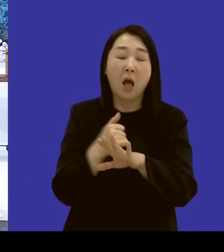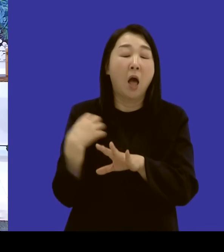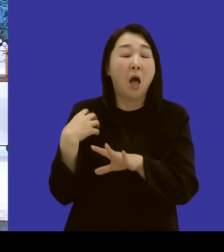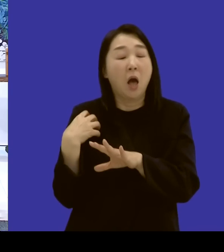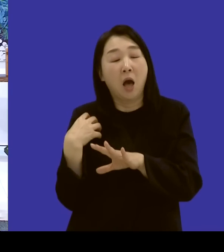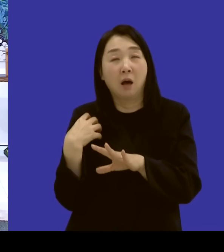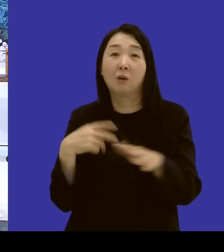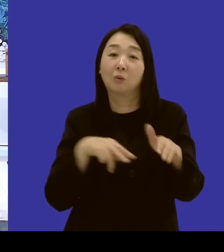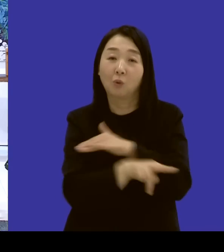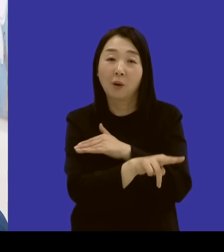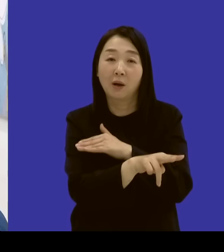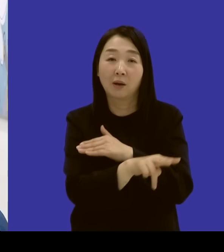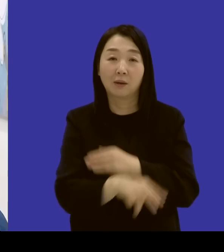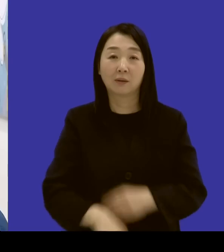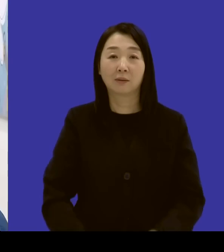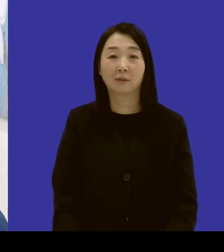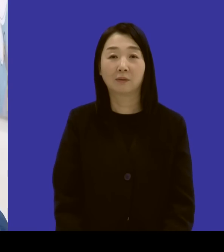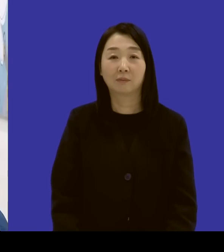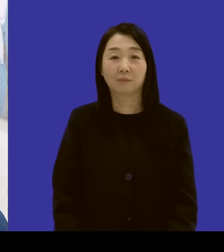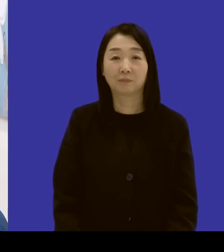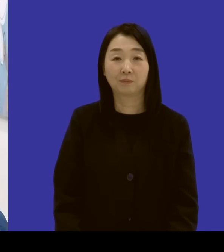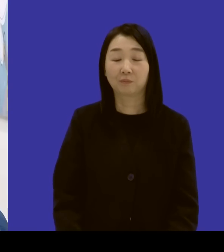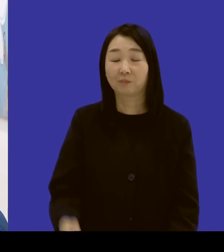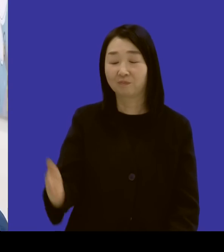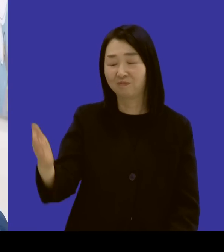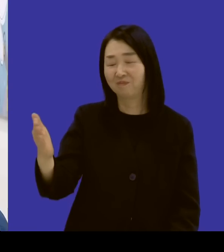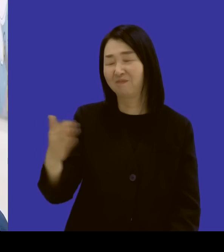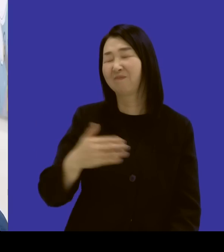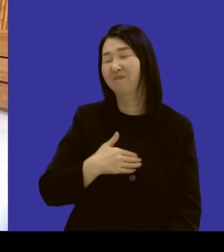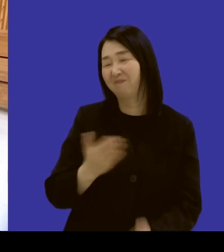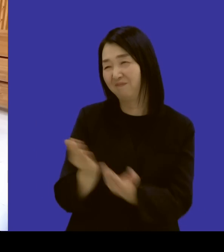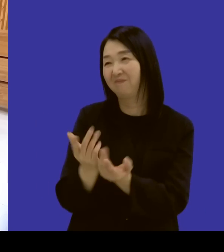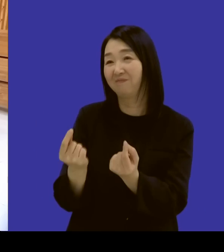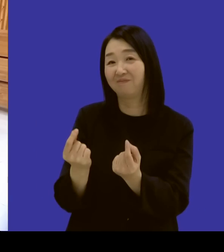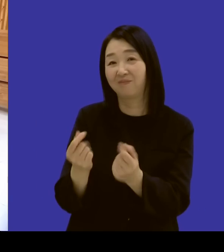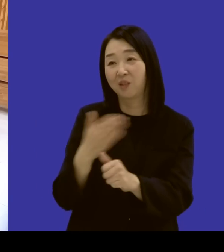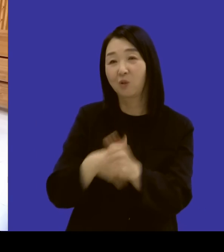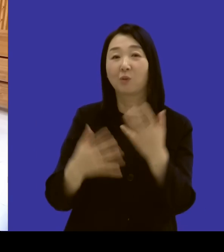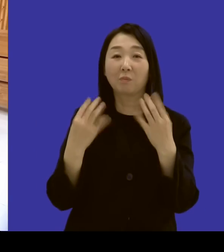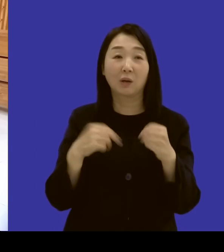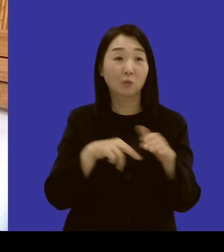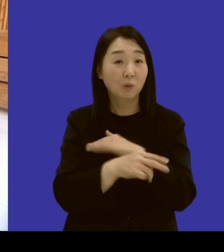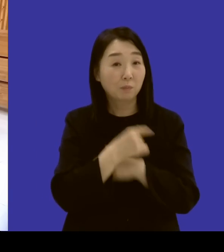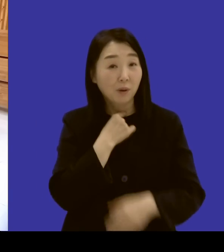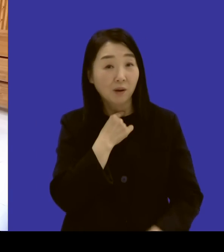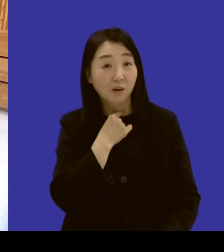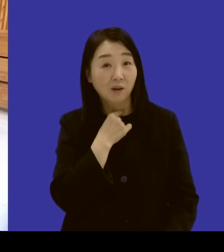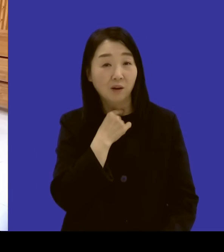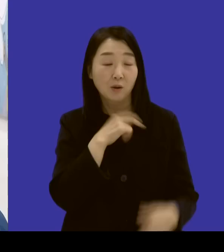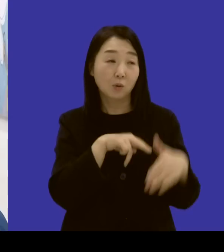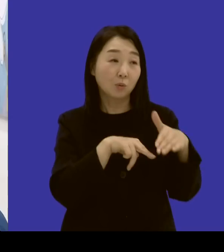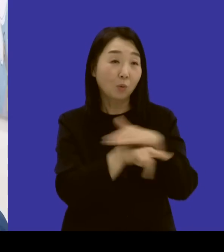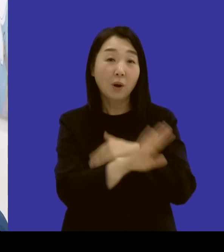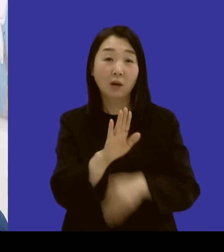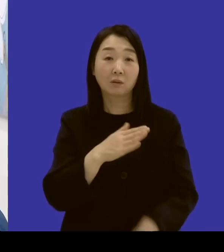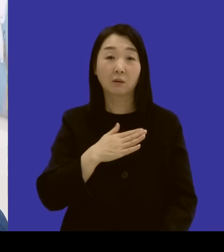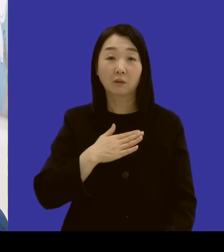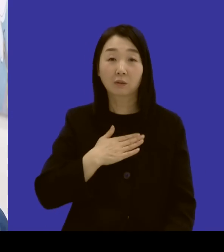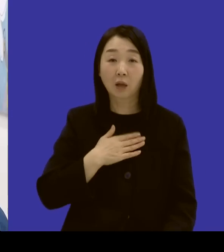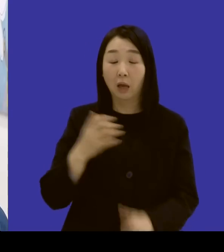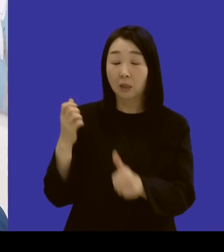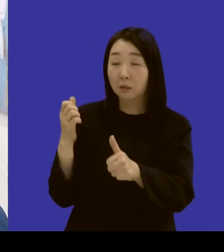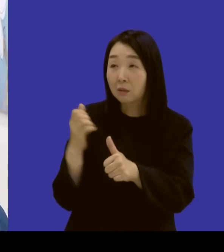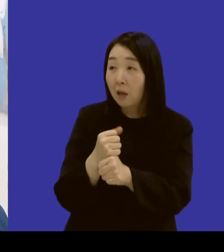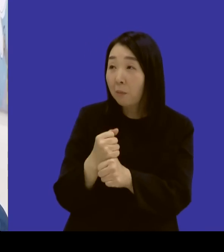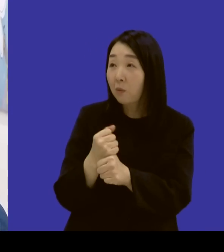거기 산 동네. 중심부에 계셨던 분이시네. 맞아. 딱 예, 맞아요. 저 주변에 엄청 많았어요. 그러니까 도망가고 싶으셨어요 정말. 도망을 가는 게 아니라 나 언제 잡으러